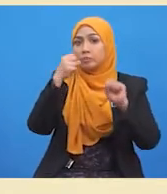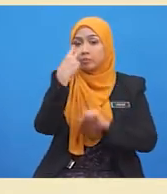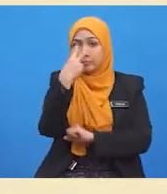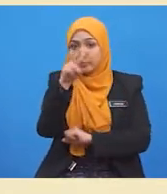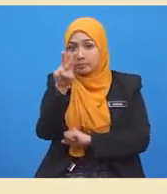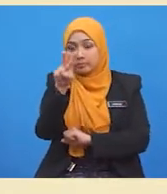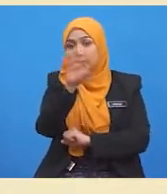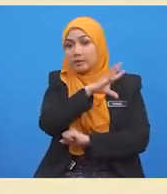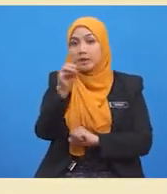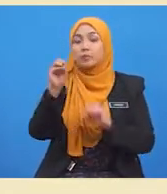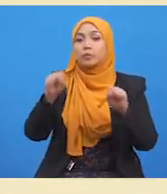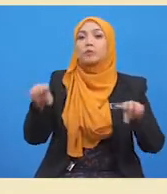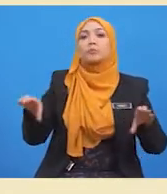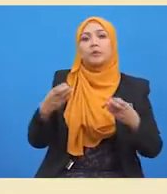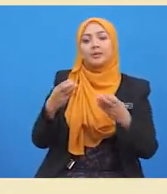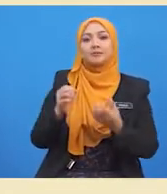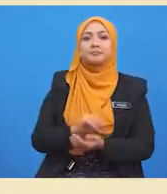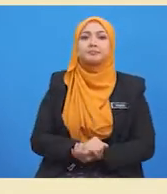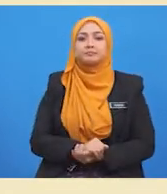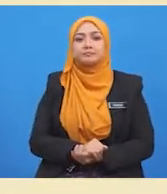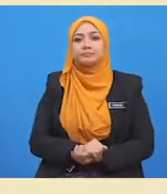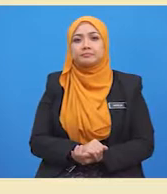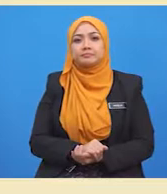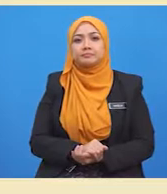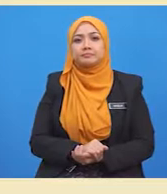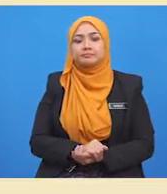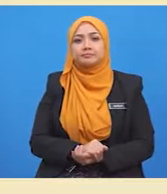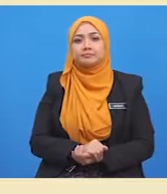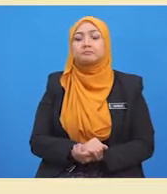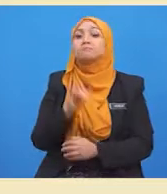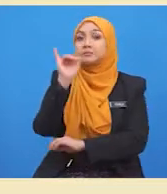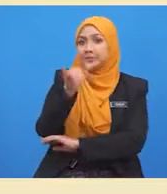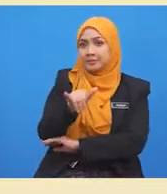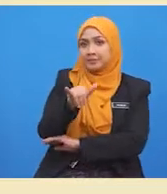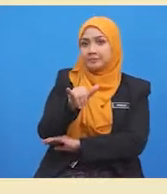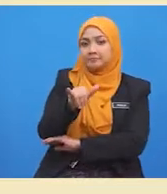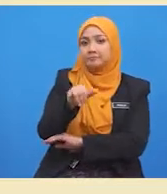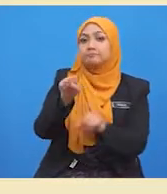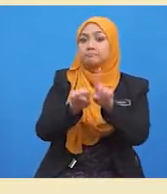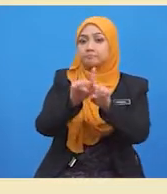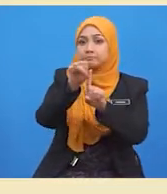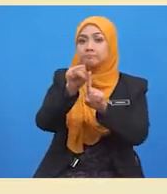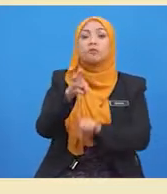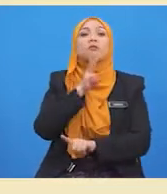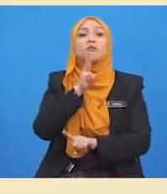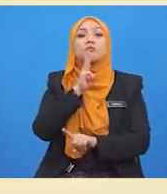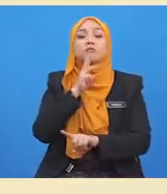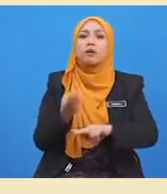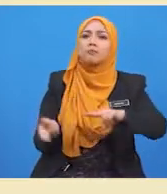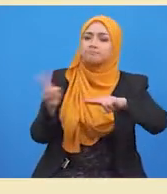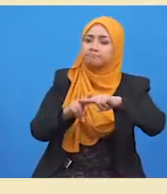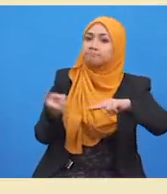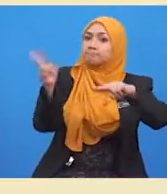hai Hai Mengapa suhu air bertambah berikan inference hati-hati